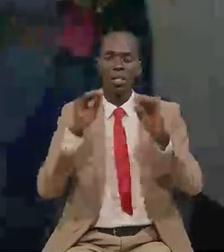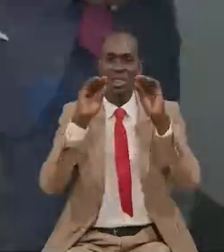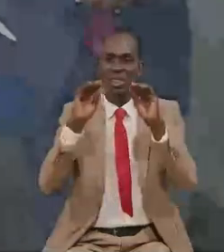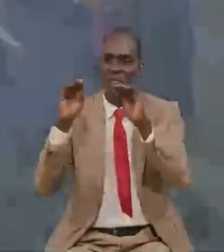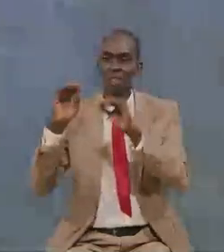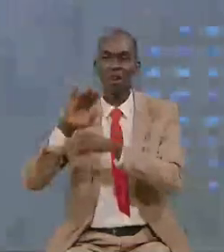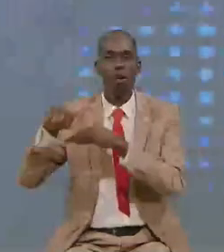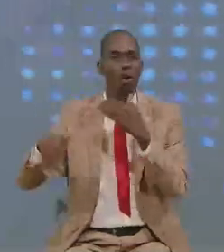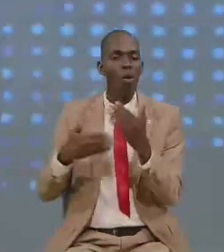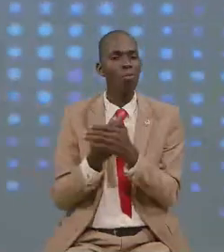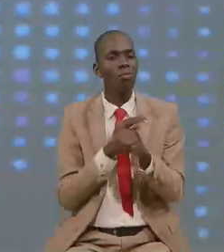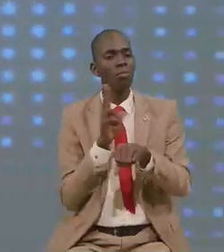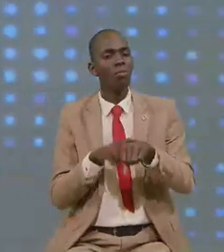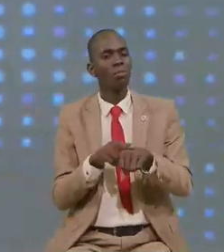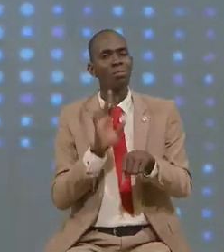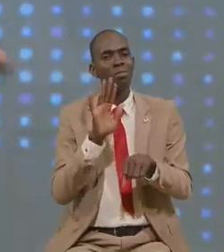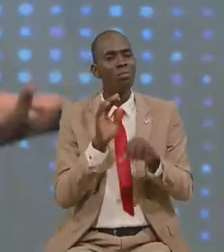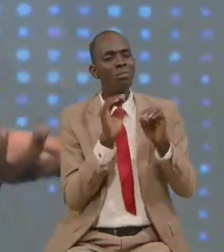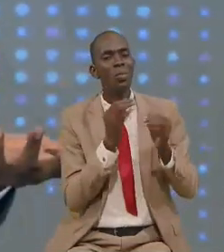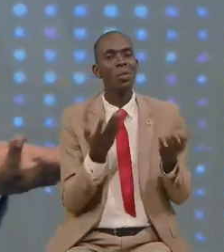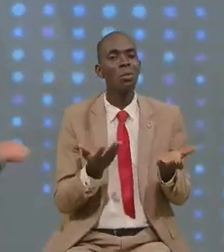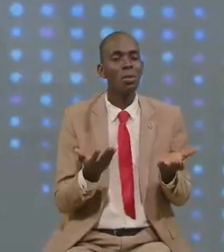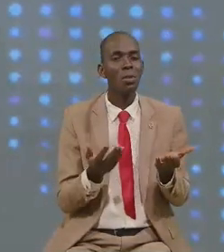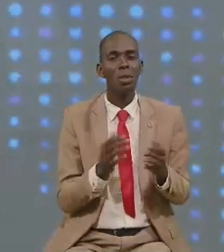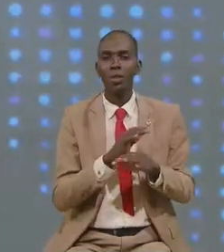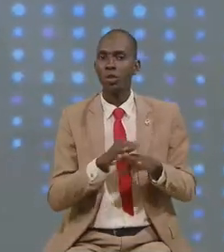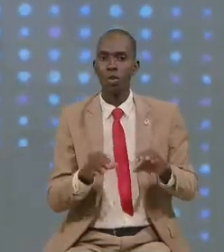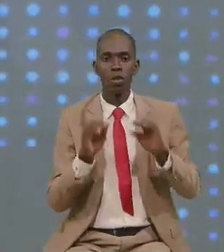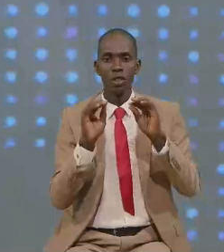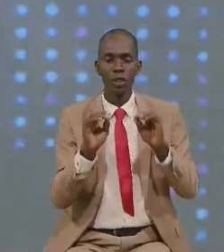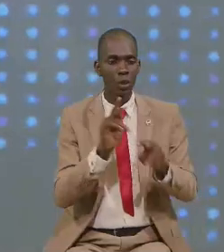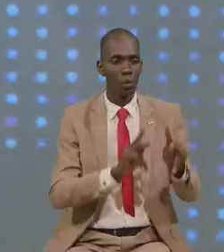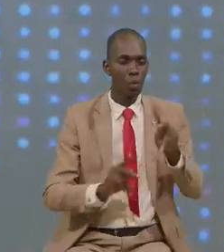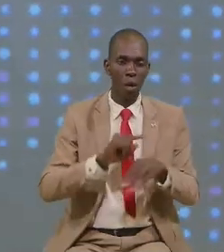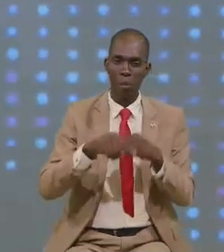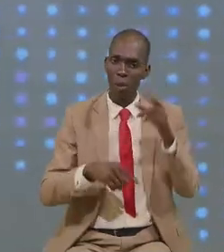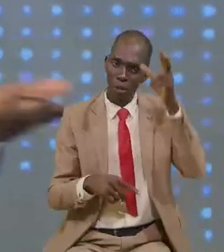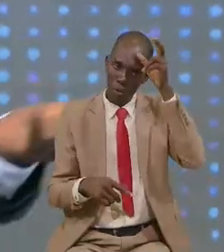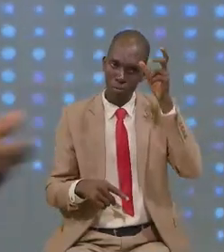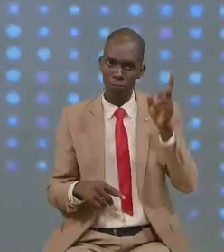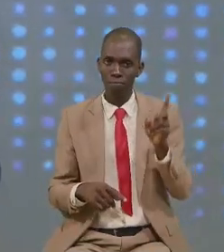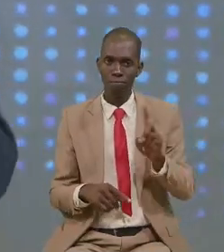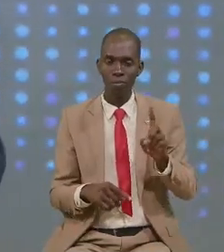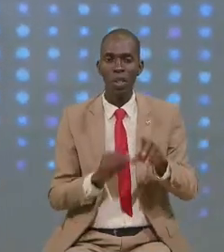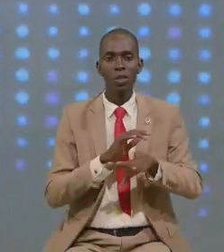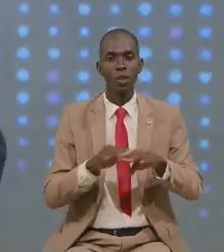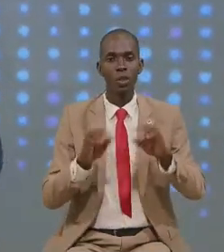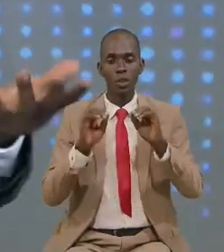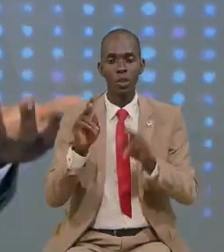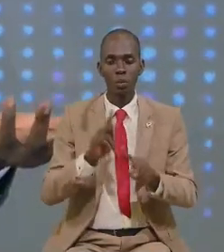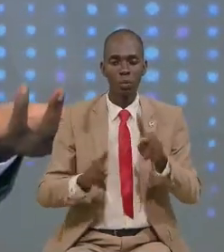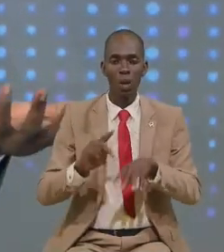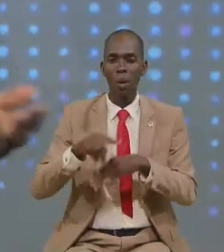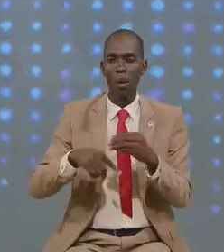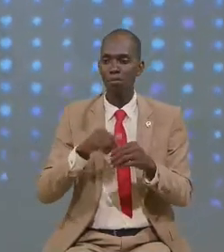qu'est-ce que vous devez leur enseigner? Ne leur enseignez pas sur Satan, ne leur parlez pas des